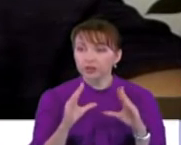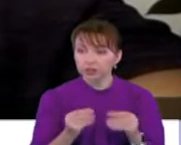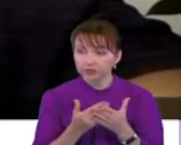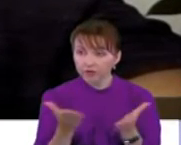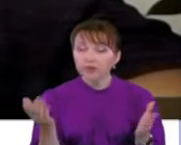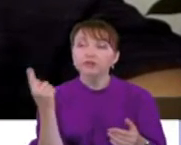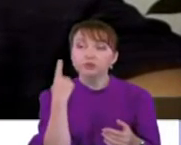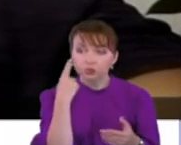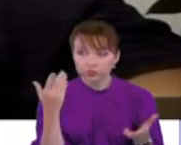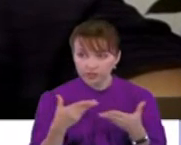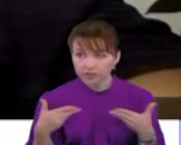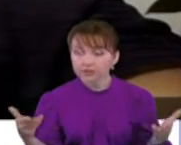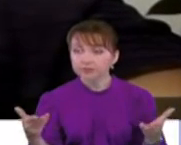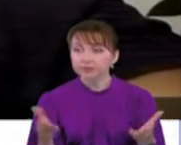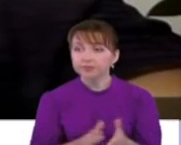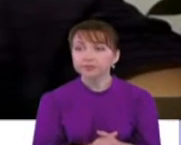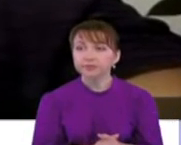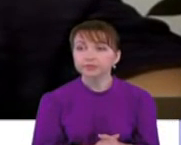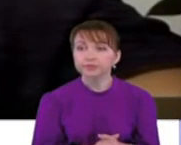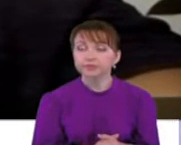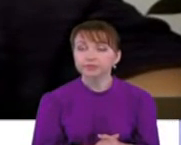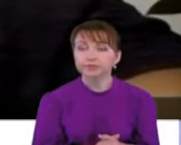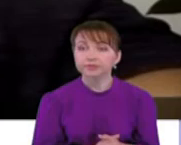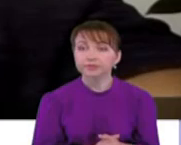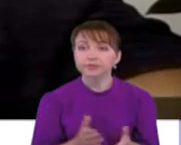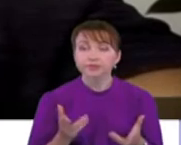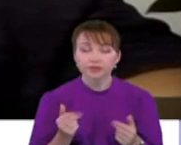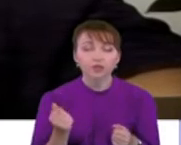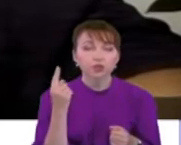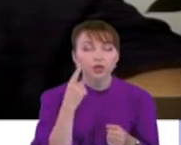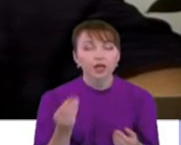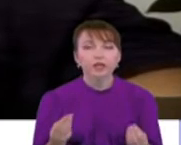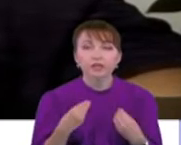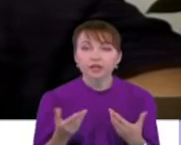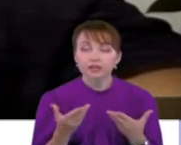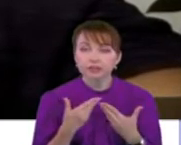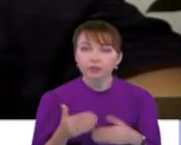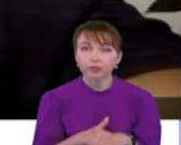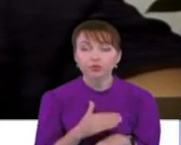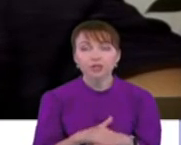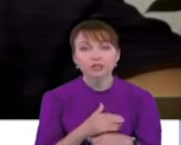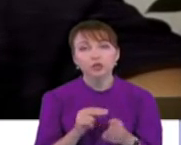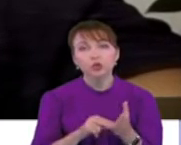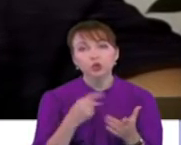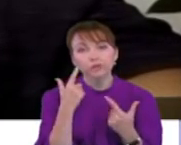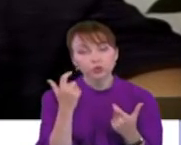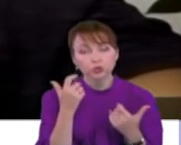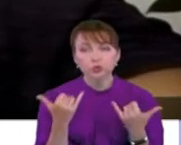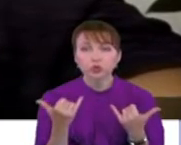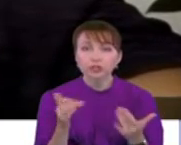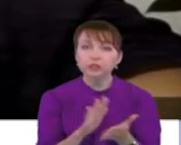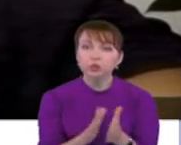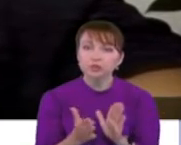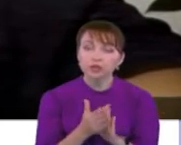ви чуєте нас, да? Так, чую, доброго вечора. Дайте нам, будь ласка, якщо можна, довідку от сучасного